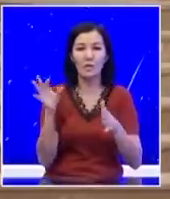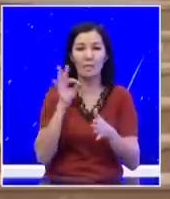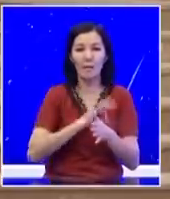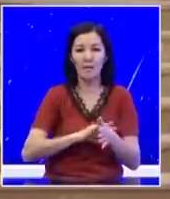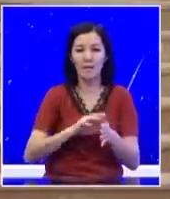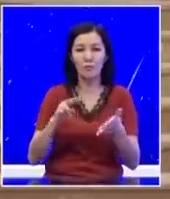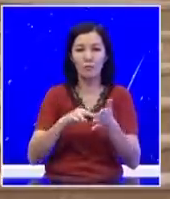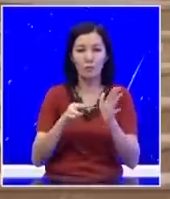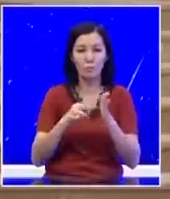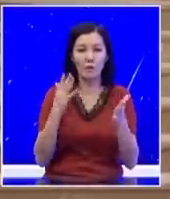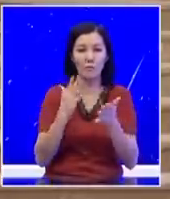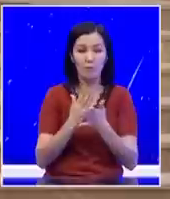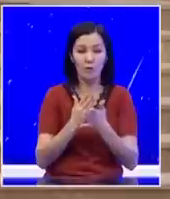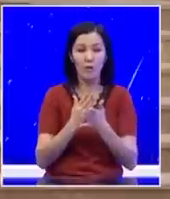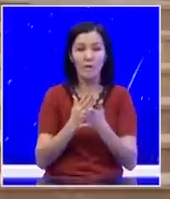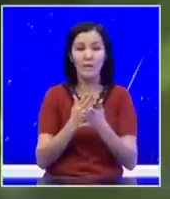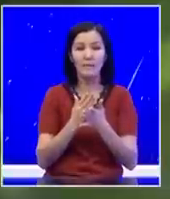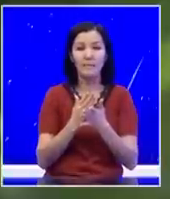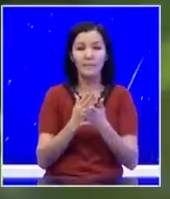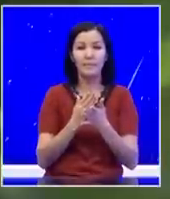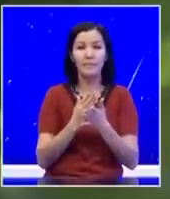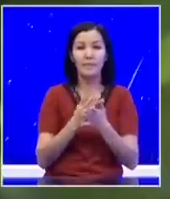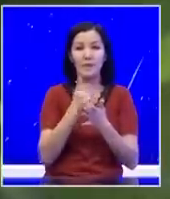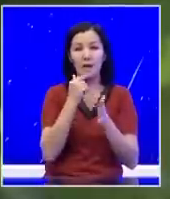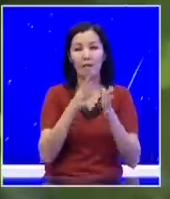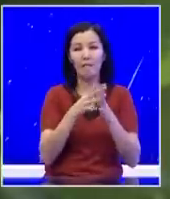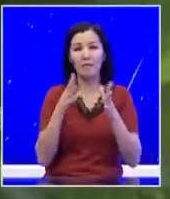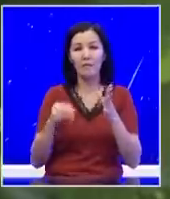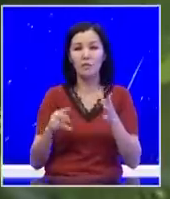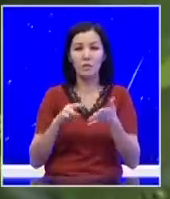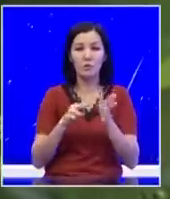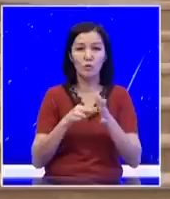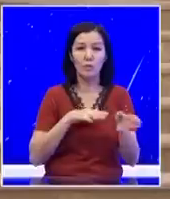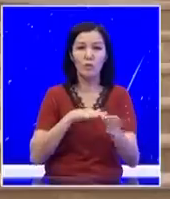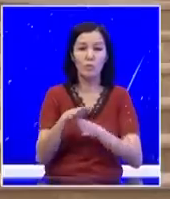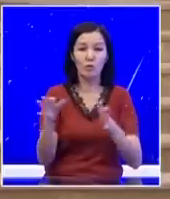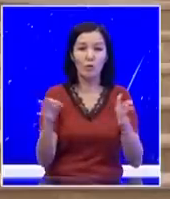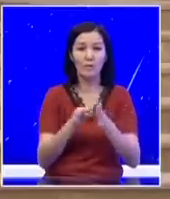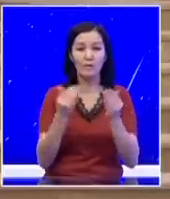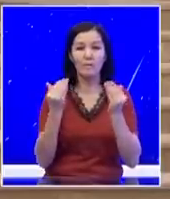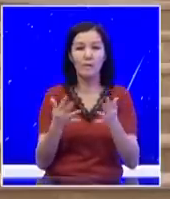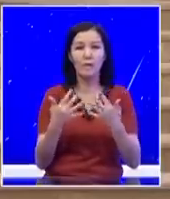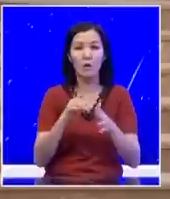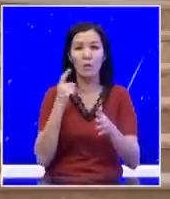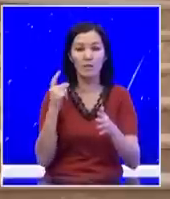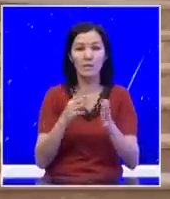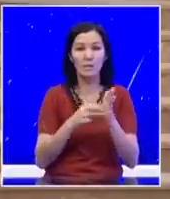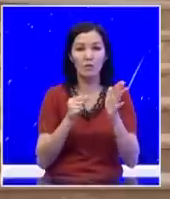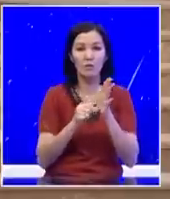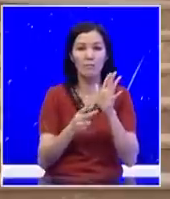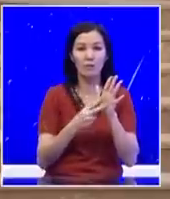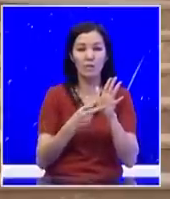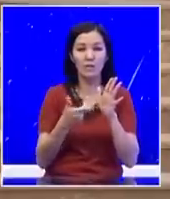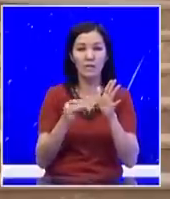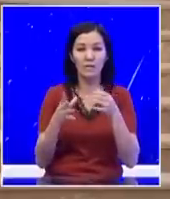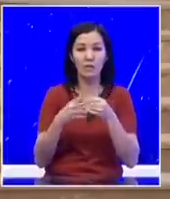игеруді көздеп отыр. Соның ішінде қант қызылшасының жоспарын орындау мақсатында биыл шаруашылықтар 867 гектарға